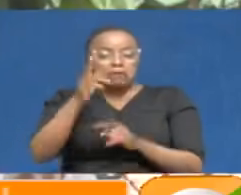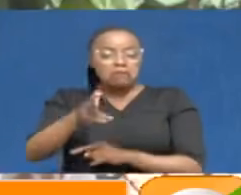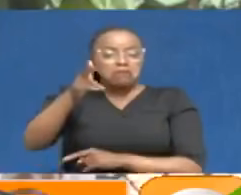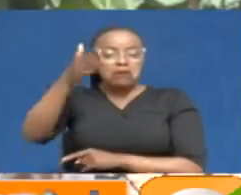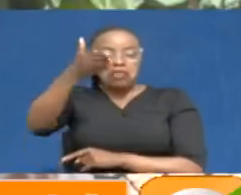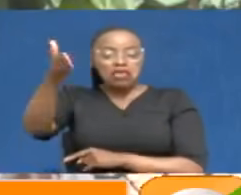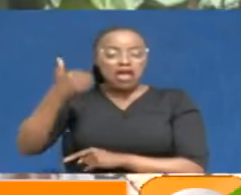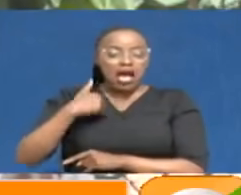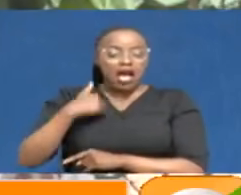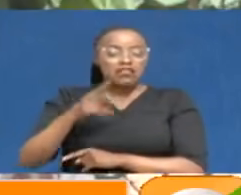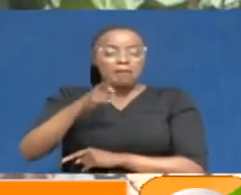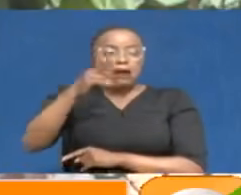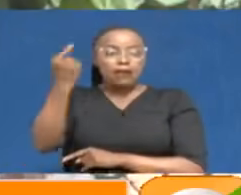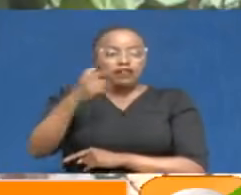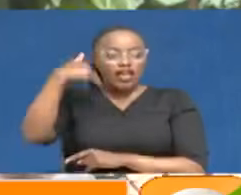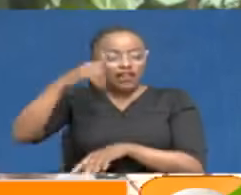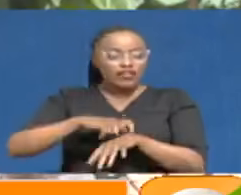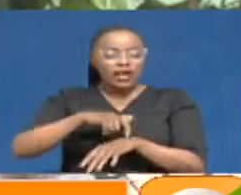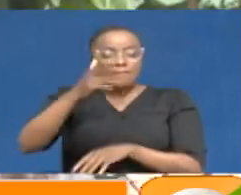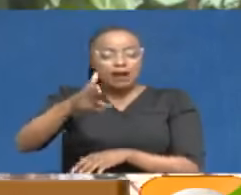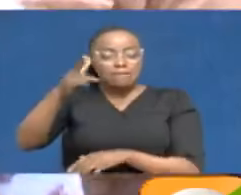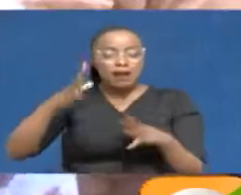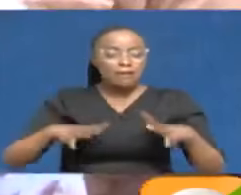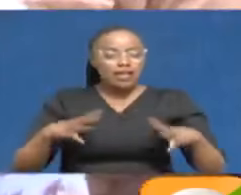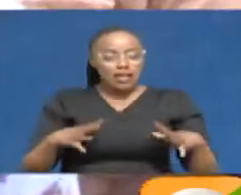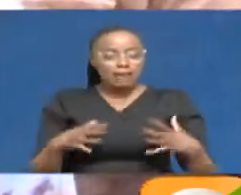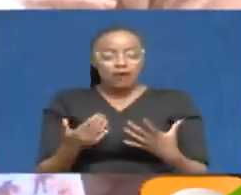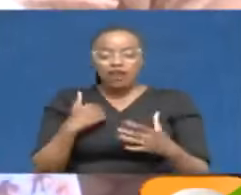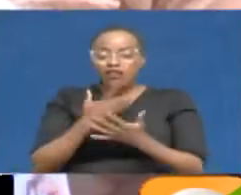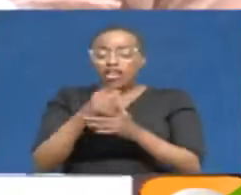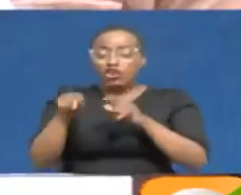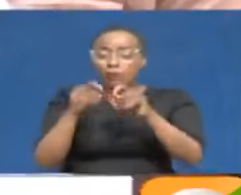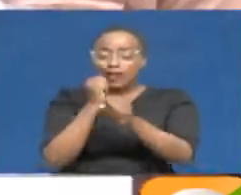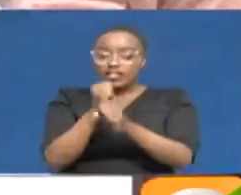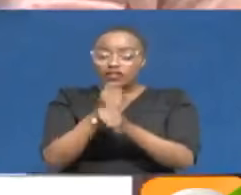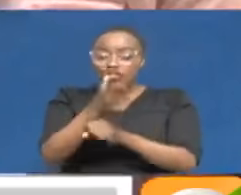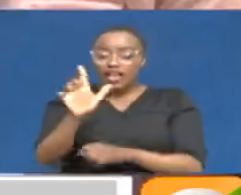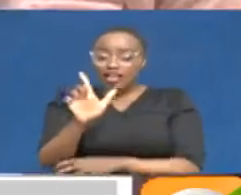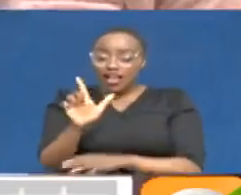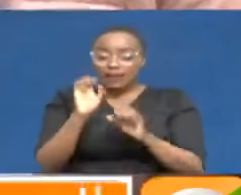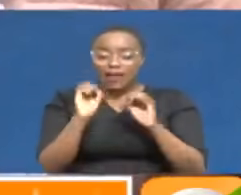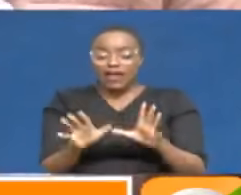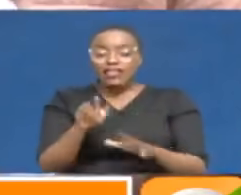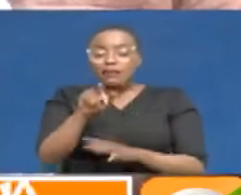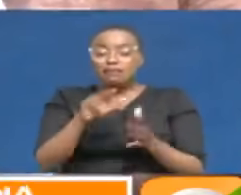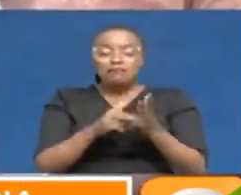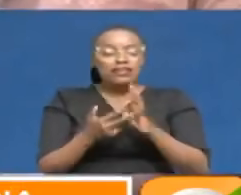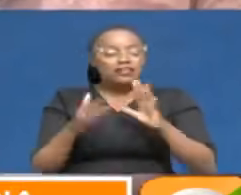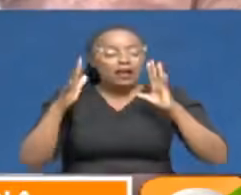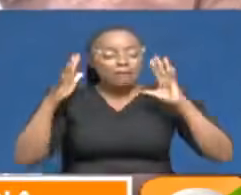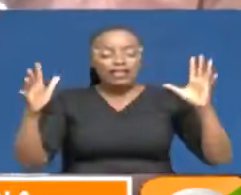mabiduki inalia. Saa yote mabiduki inalia. Kuna operation inafanywa Laikipia. It is a big